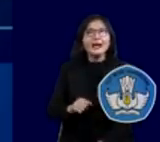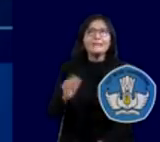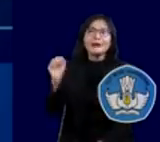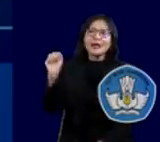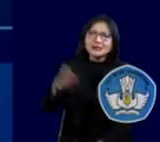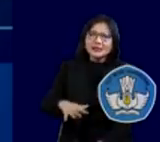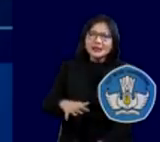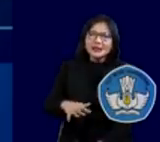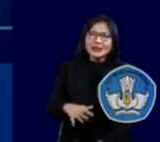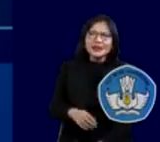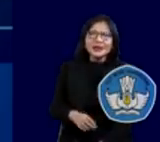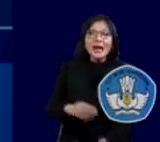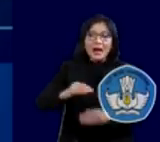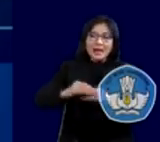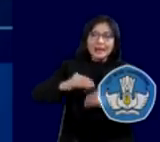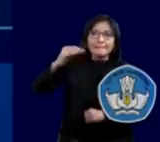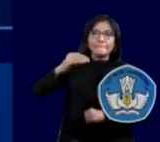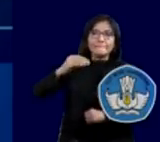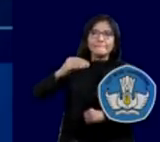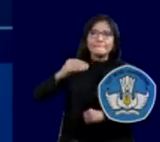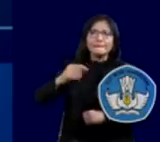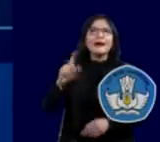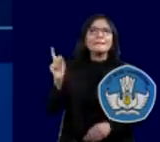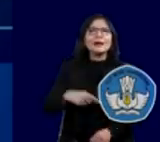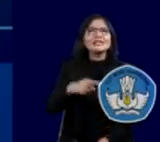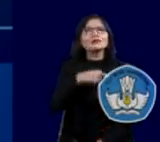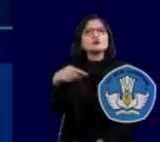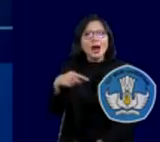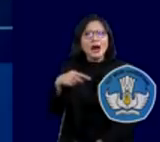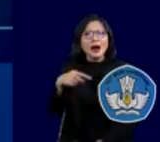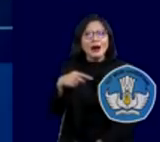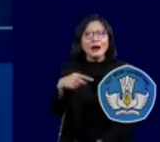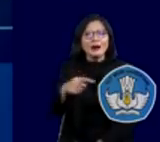masih ada gap, masih ada yang harus kita tutupi,